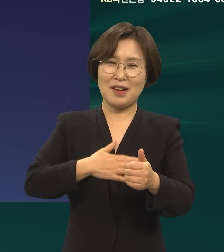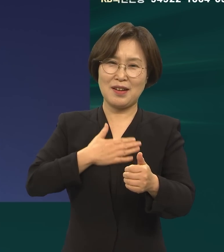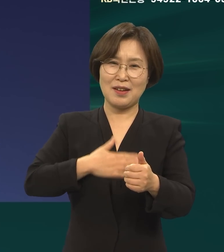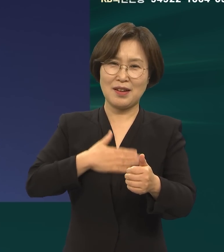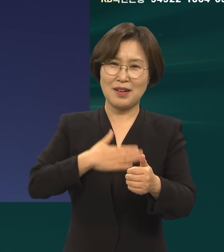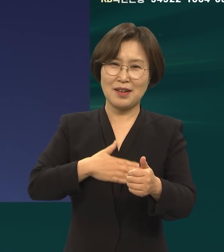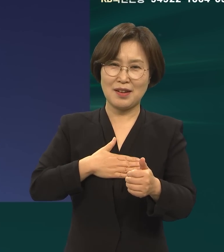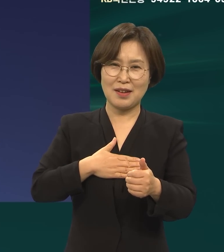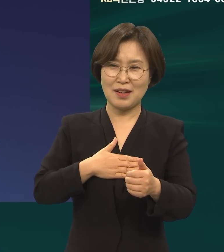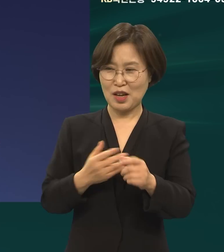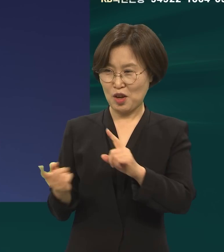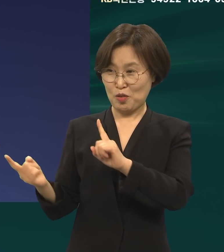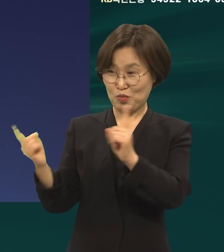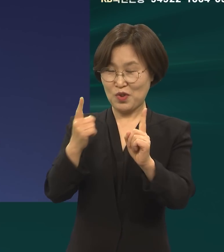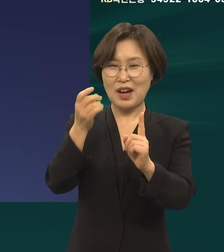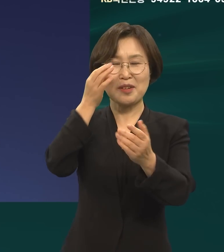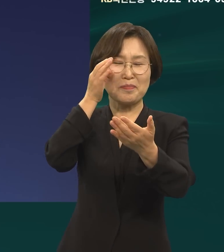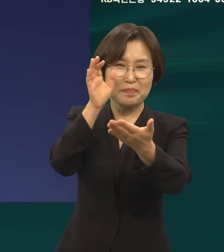부활을 목격했기 때문에.